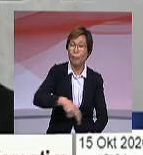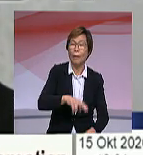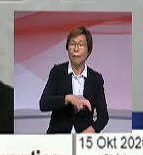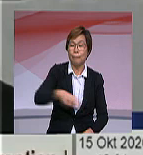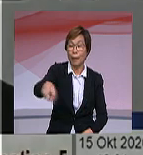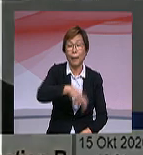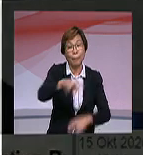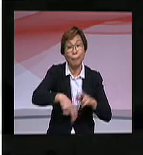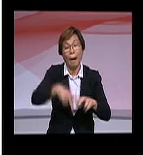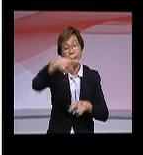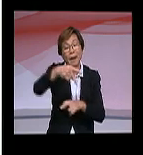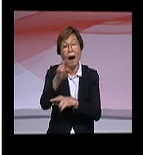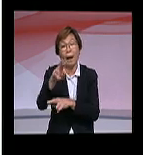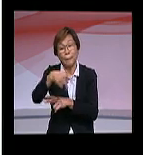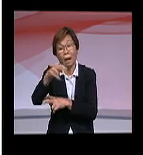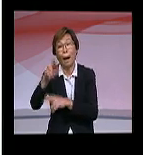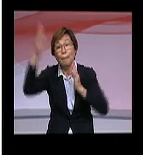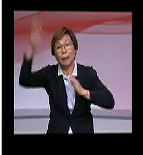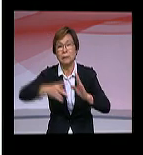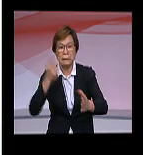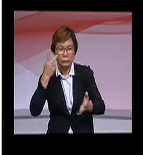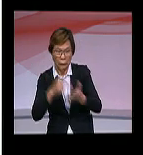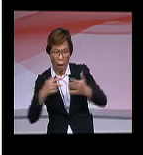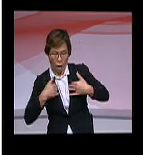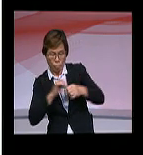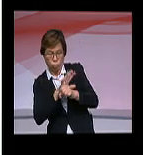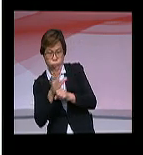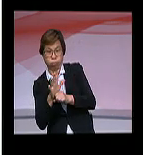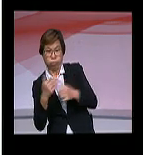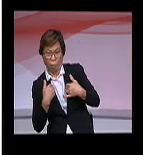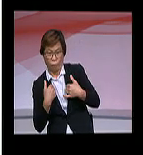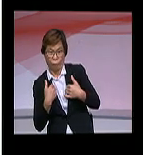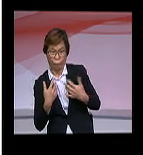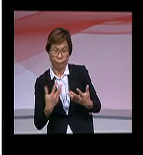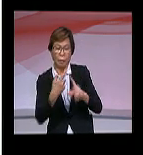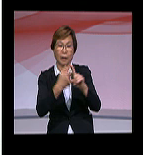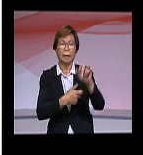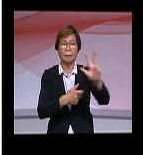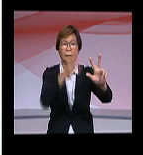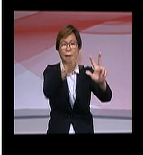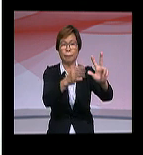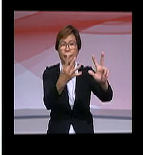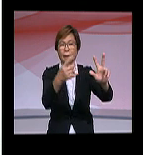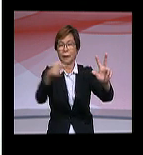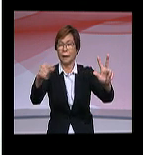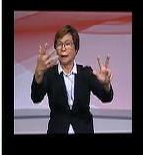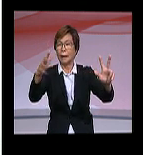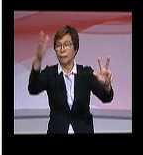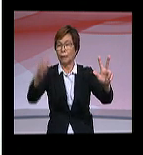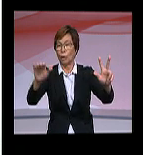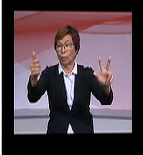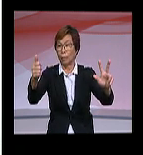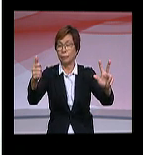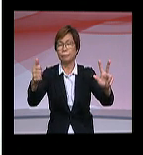pemastautin dan pemastautin tetap Malaysia yang dikesan positif COVID-19 dari 3 April hingga